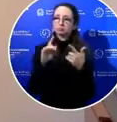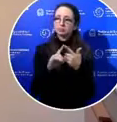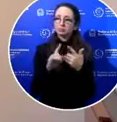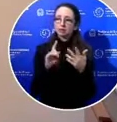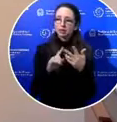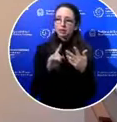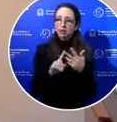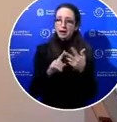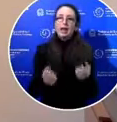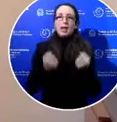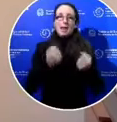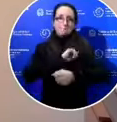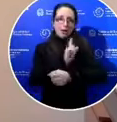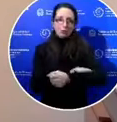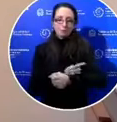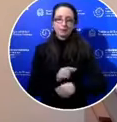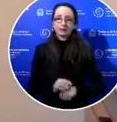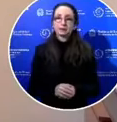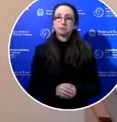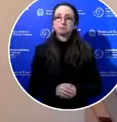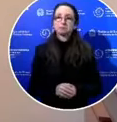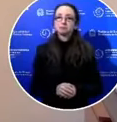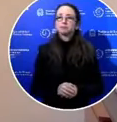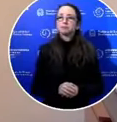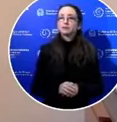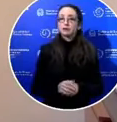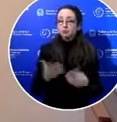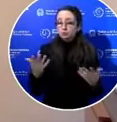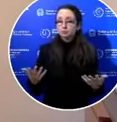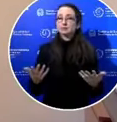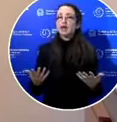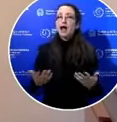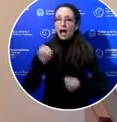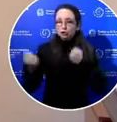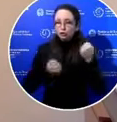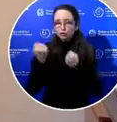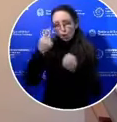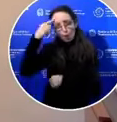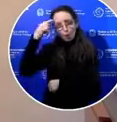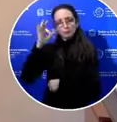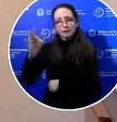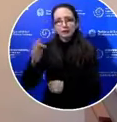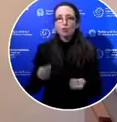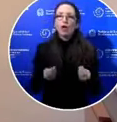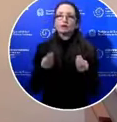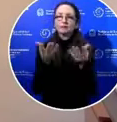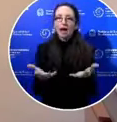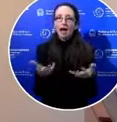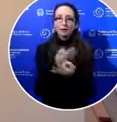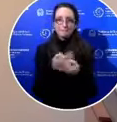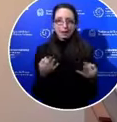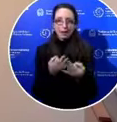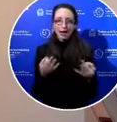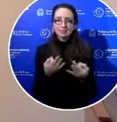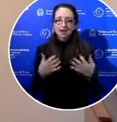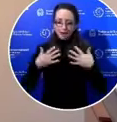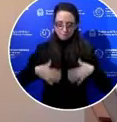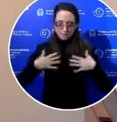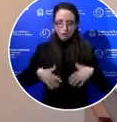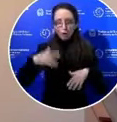strumento programmatico con finalità ampie, ma contiene molte azioni destinate a promuovere il benessere fisico e psicologico di bambini e